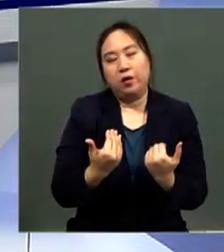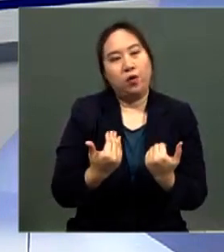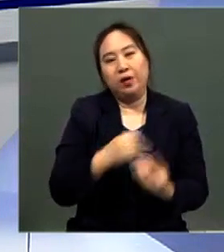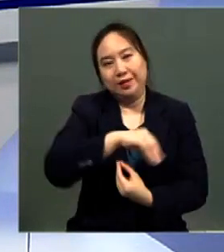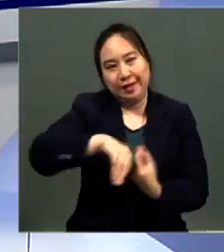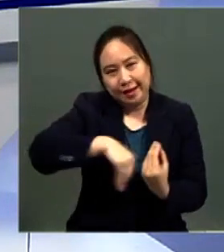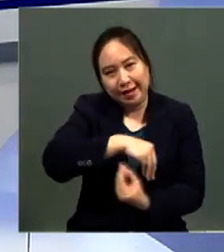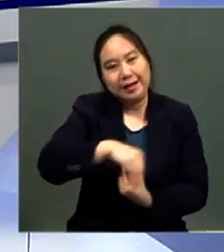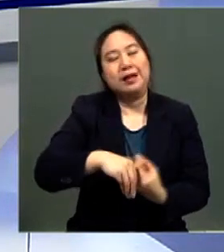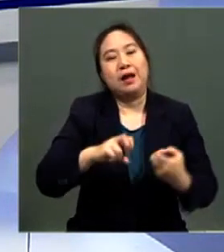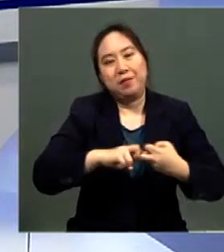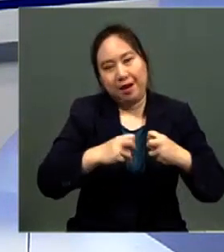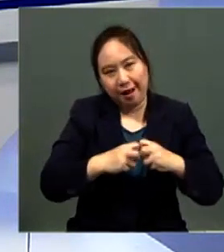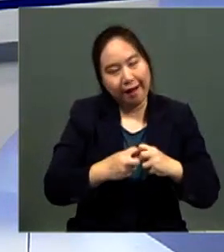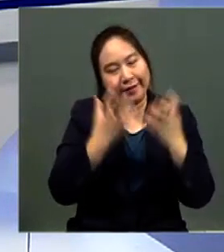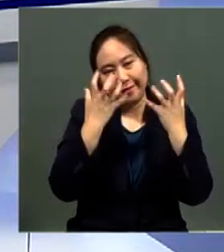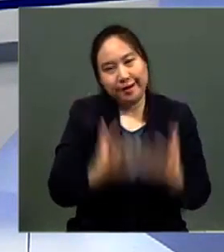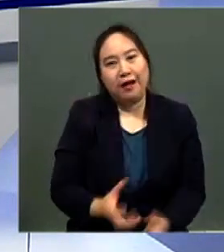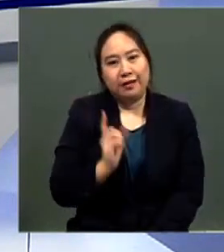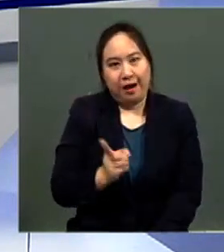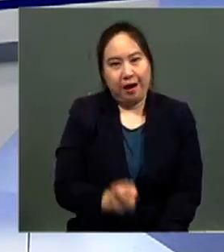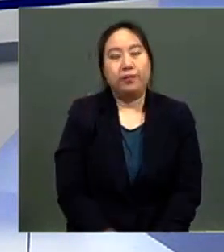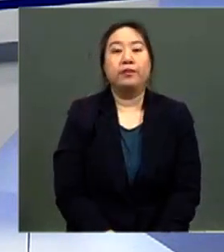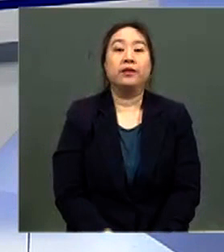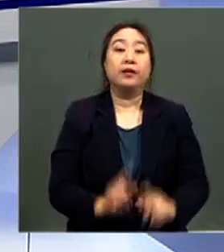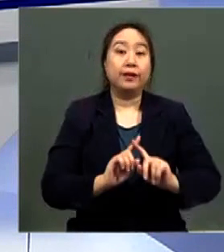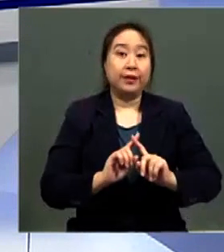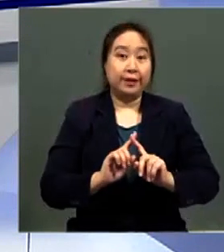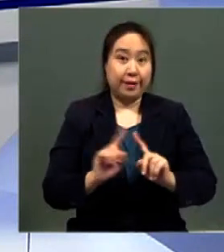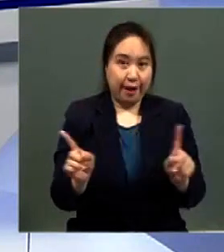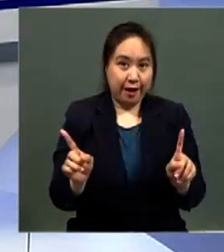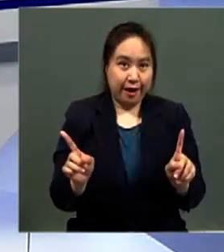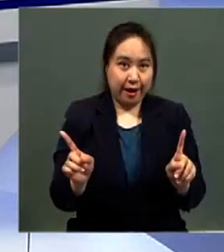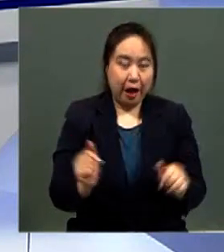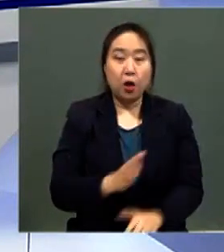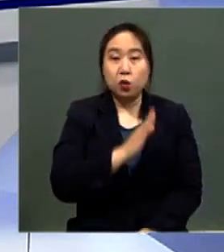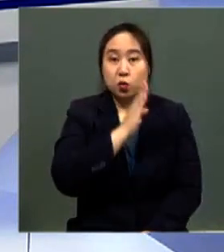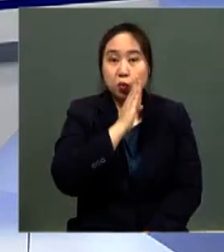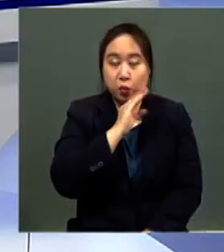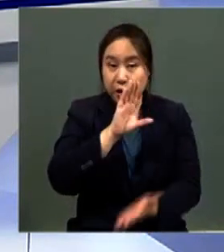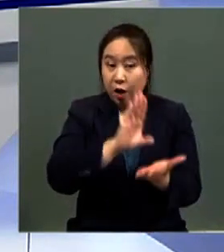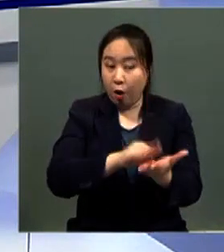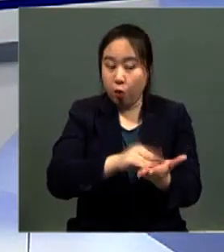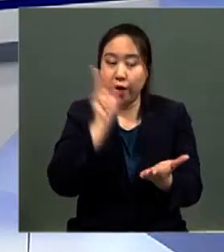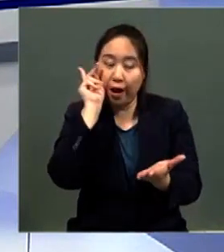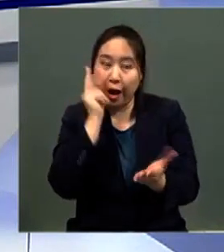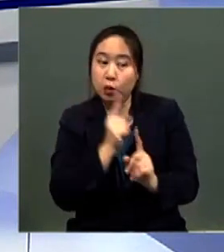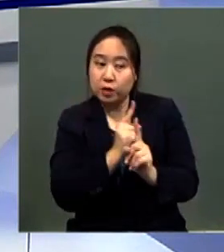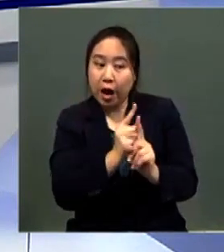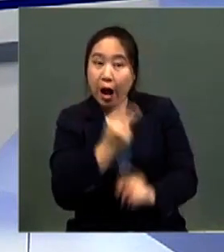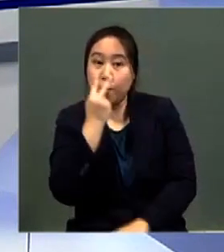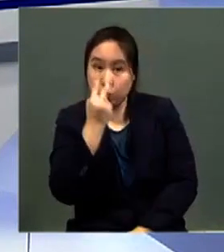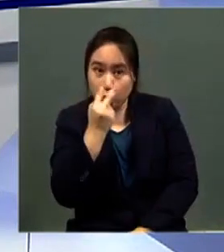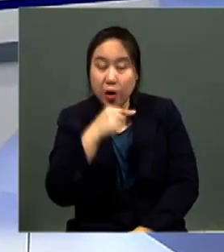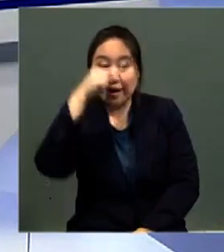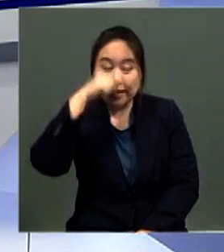ะคะเศรษฐกิจได้รับผลกระทบหนักสุดแน่นอนแต่ต้องยอมรับความเป็นจริงนะคะถ้าติดตามข้อมูลข่าวสารเนี่ยไม่ใช่แค่บ้านเ